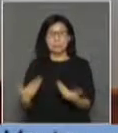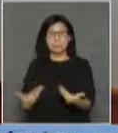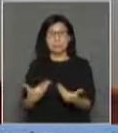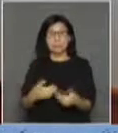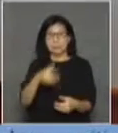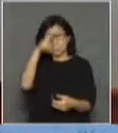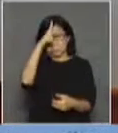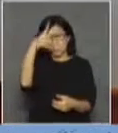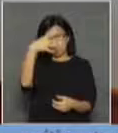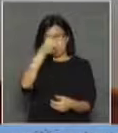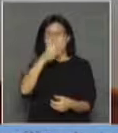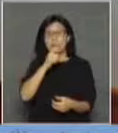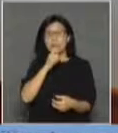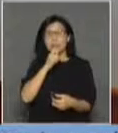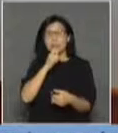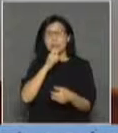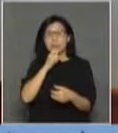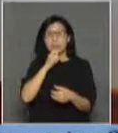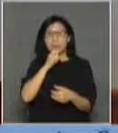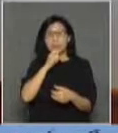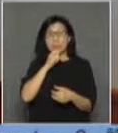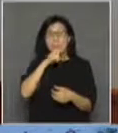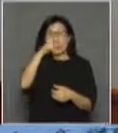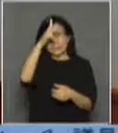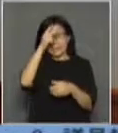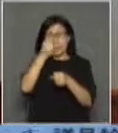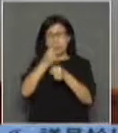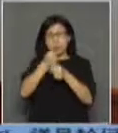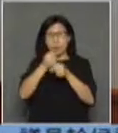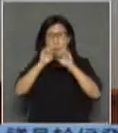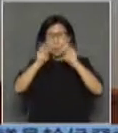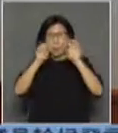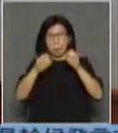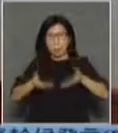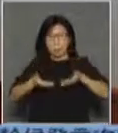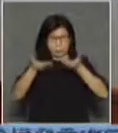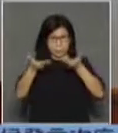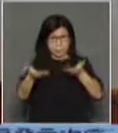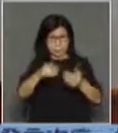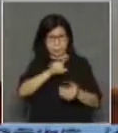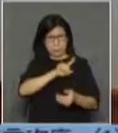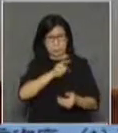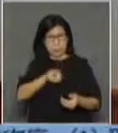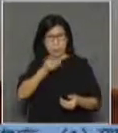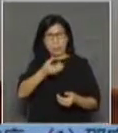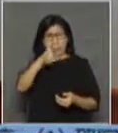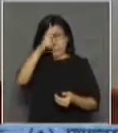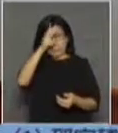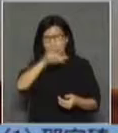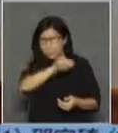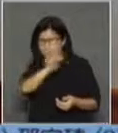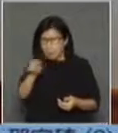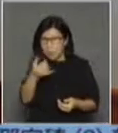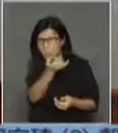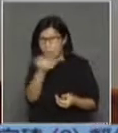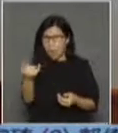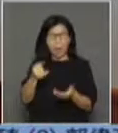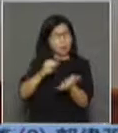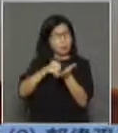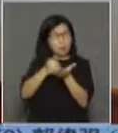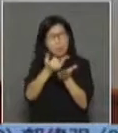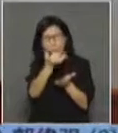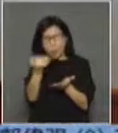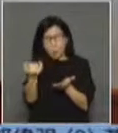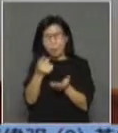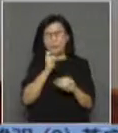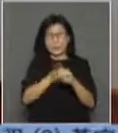政長官的施政報告交意見書那裡，我都建議政府要全面檢討稅制，並建